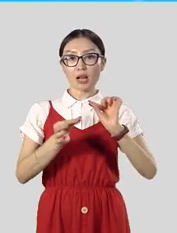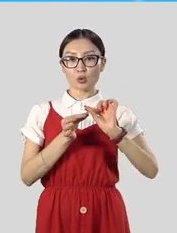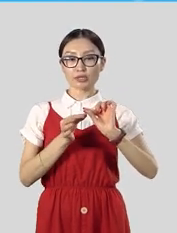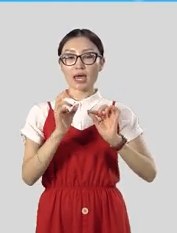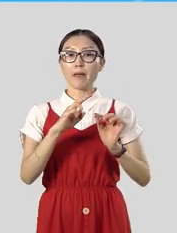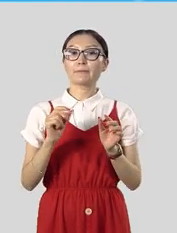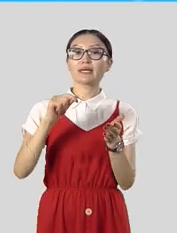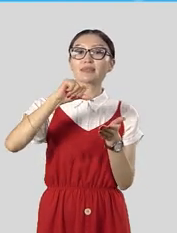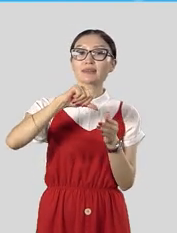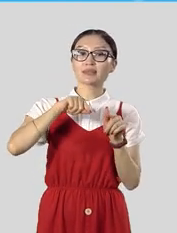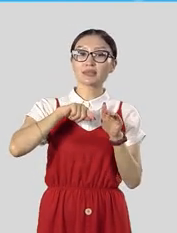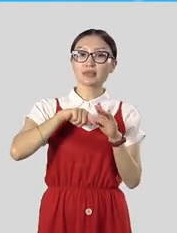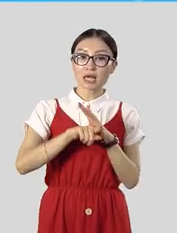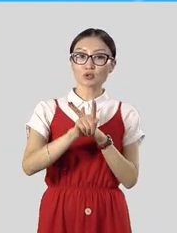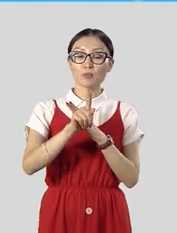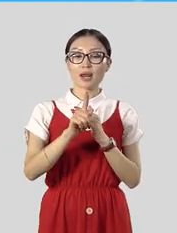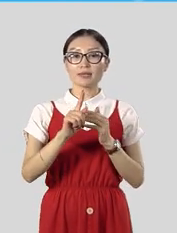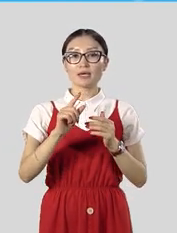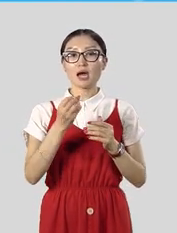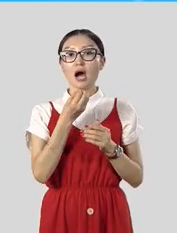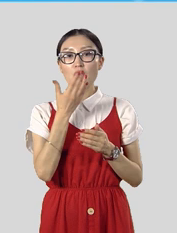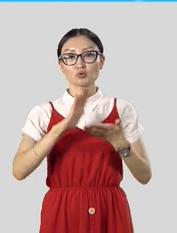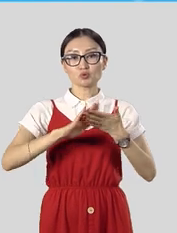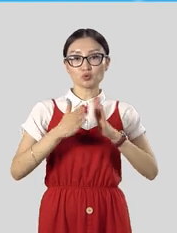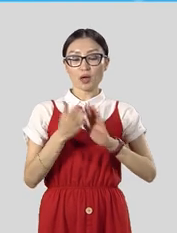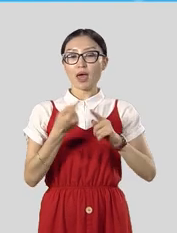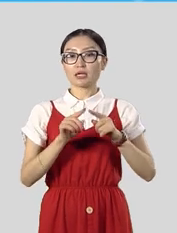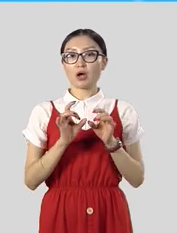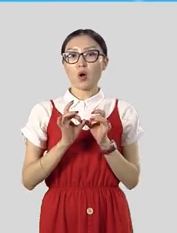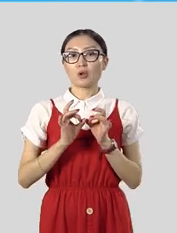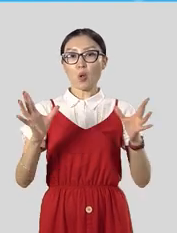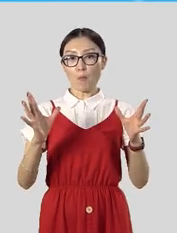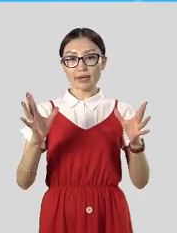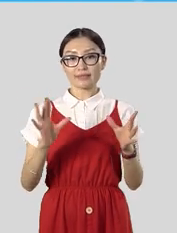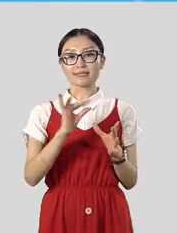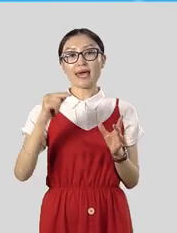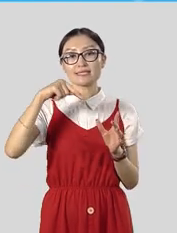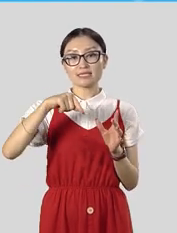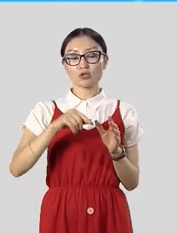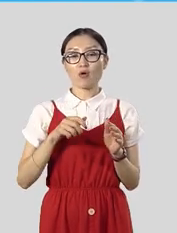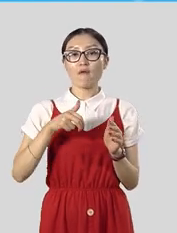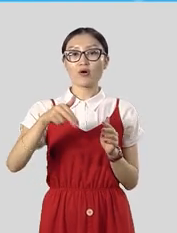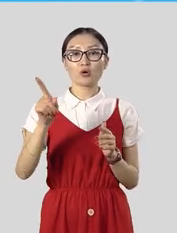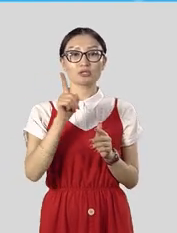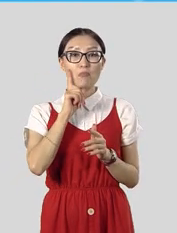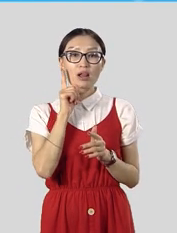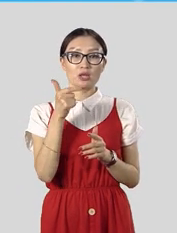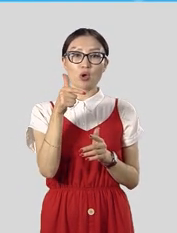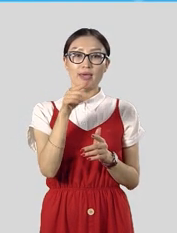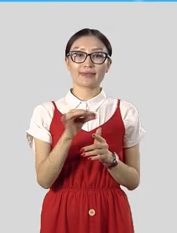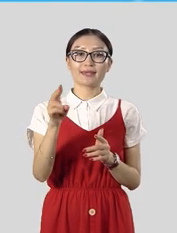При наступлении благоприятных условий эта оболочка лопается, и из нее выходит молодая